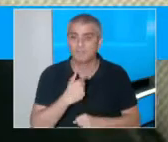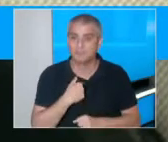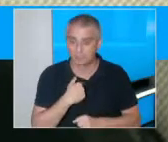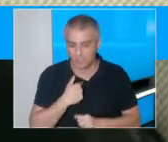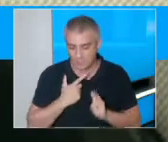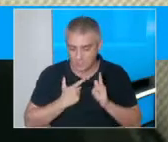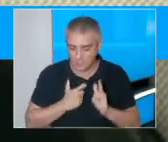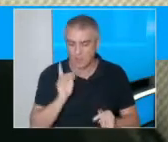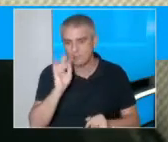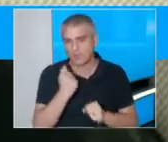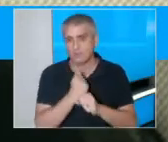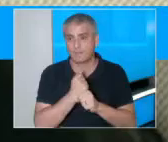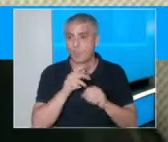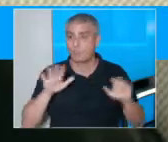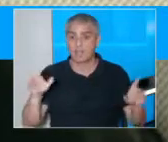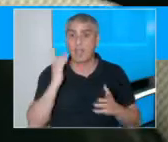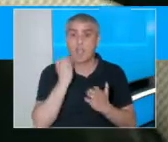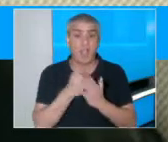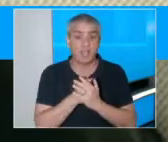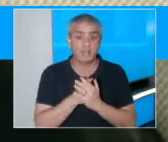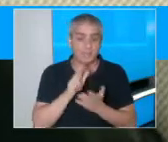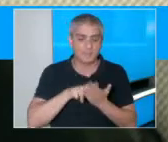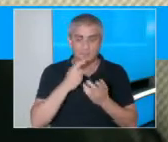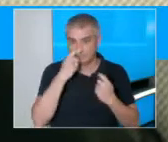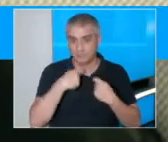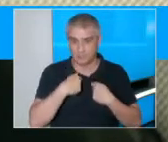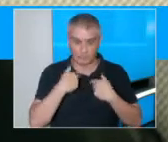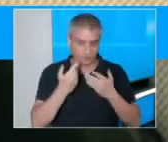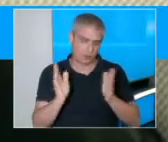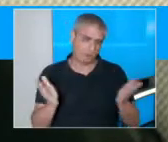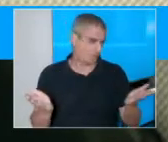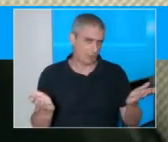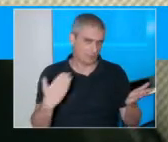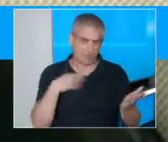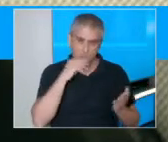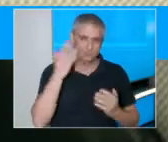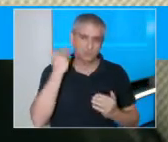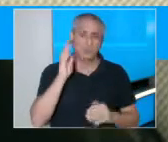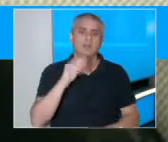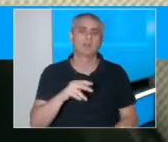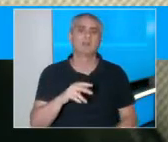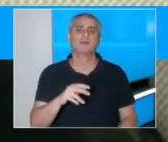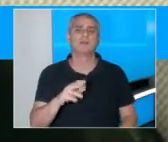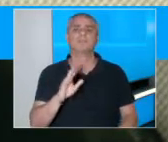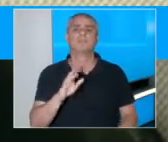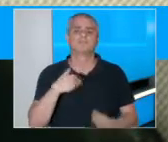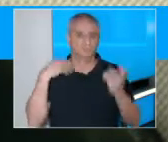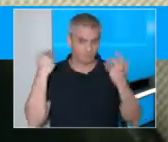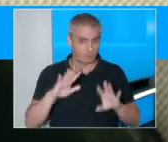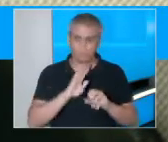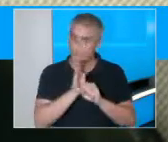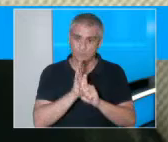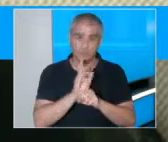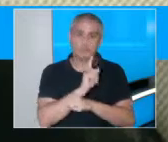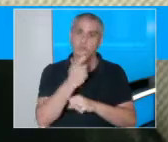אנחנו נלחמנו בפעילויות בנתב"ג, עד כדי כך שבג"ץ הכריח אותנו לפתוח. אז עזוב, אני לא רוצה להיכנס למה שהיה, אתה יודע מה? לאור התנהלות הממשלה. נכשלנו לגמרי